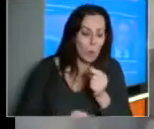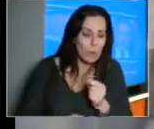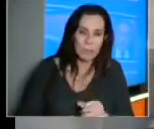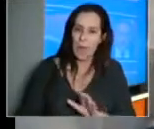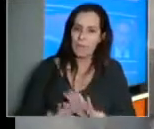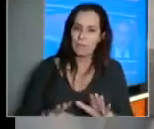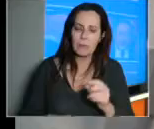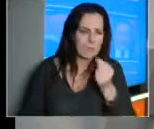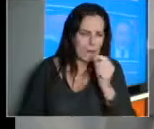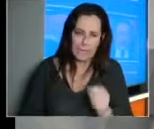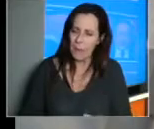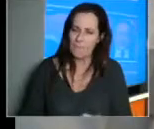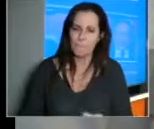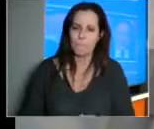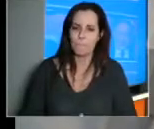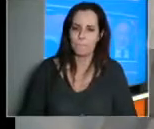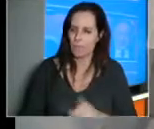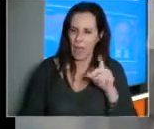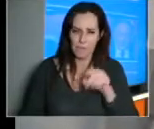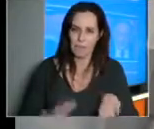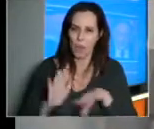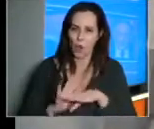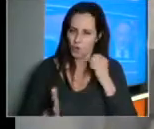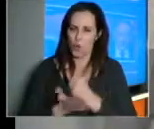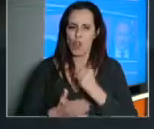קטנים סמנטיים, כאלה ואחרים, אבל